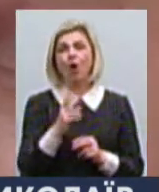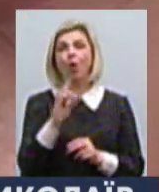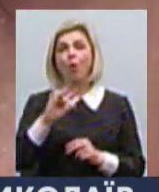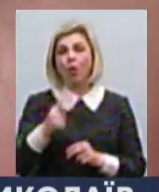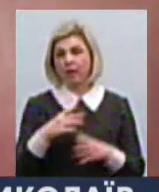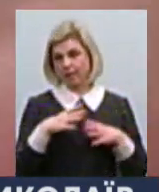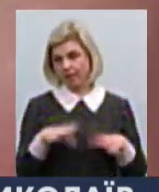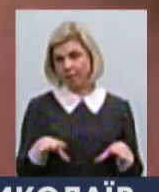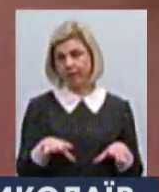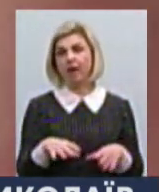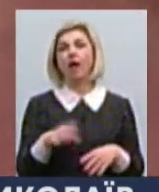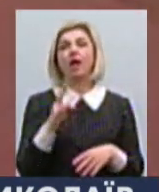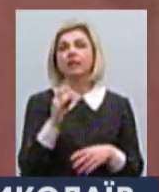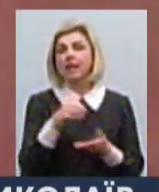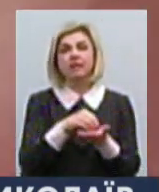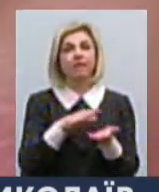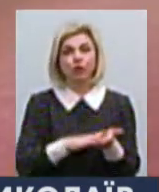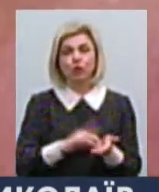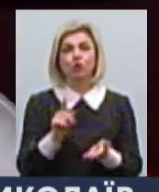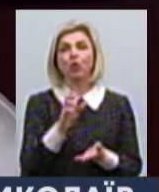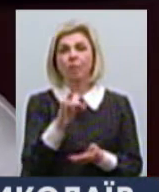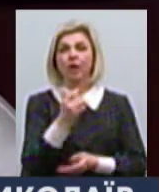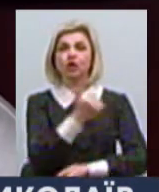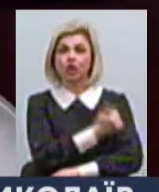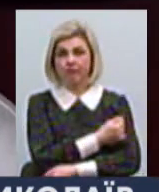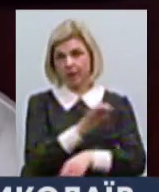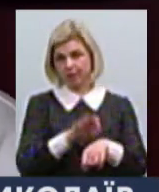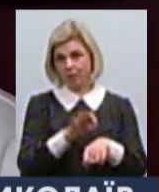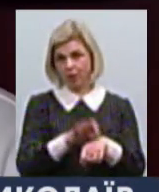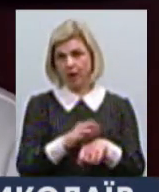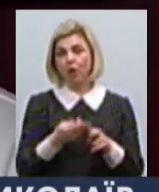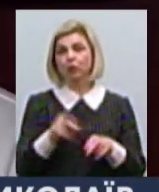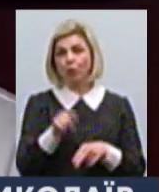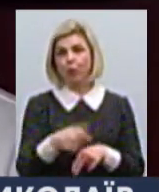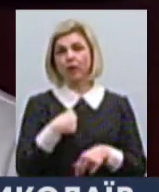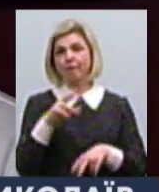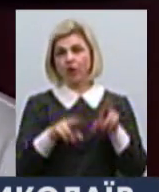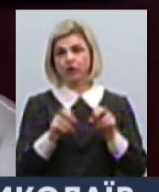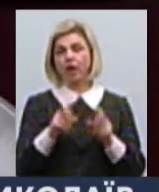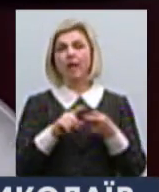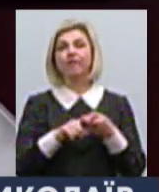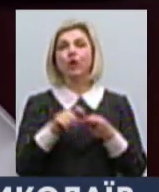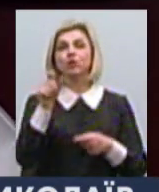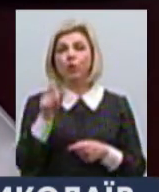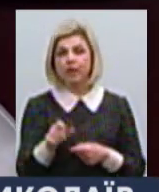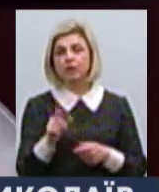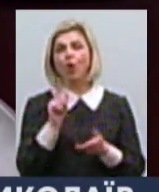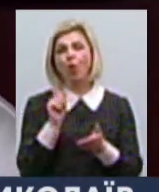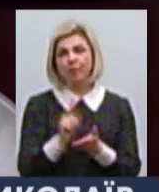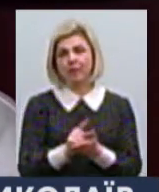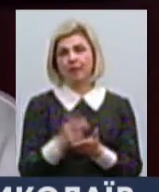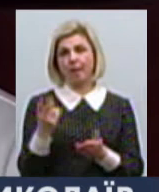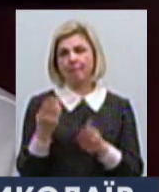не було. Тобто не зафіксовано, щоб щеплений захворів. Тому я вважаю, як інфекціоністка, що обов'язково